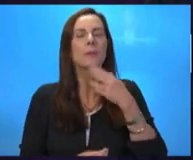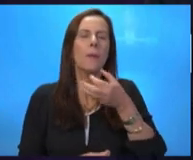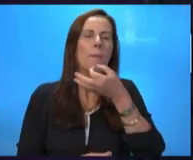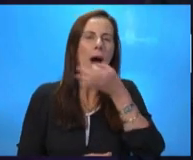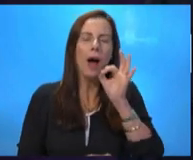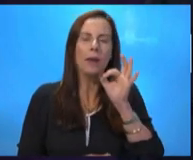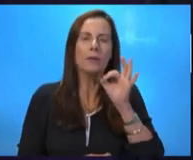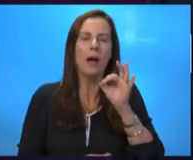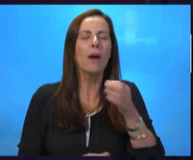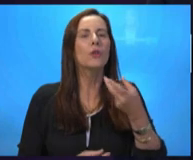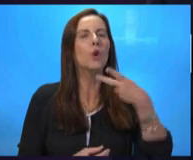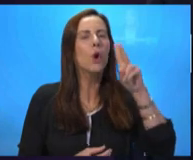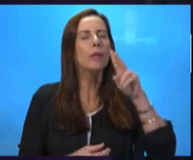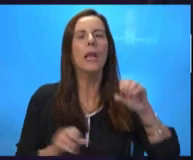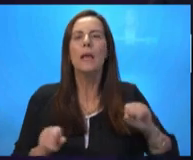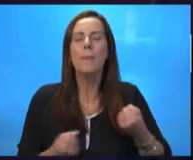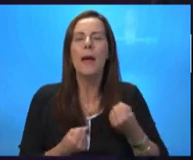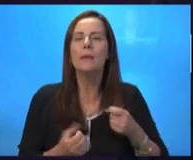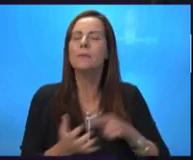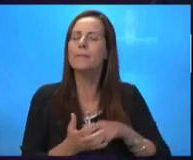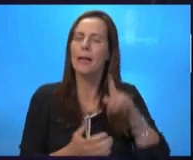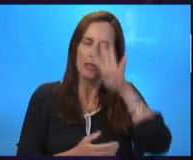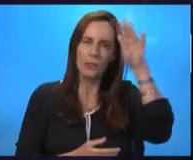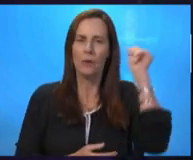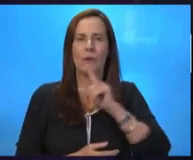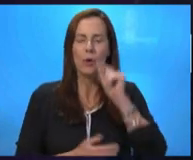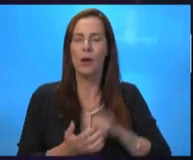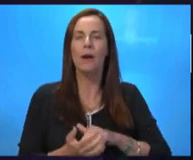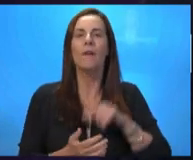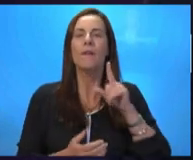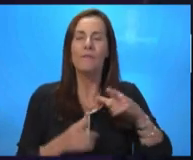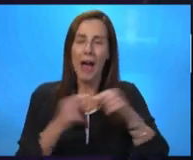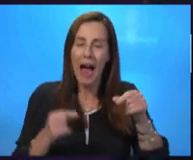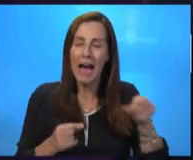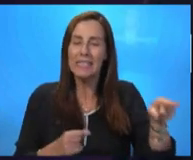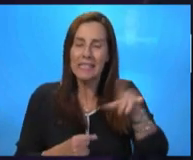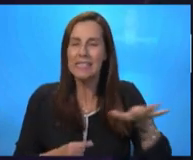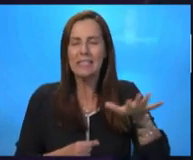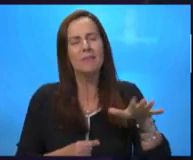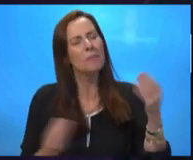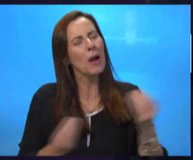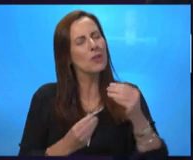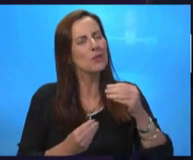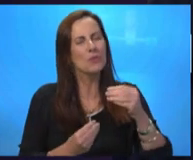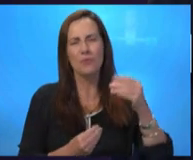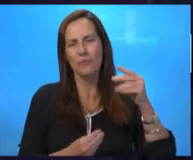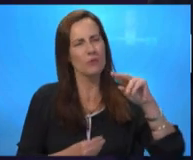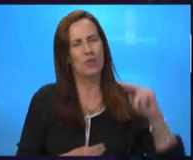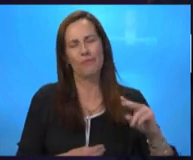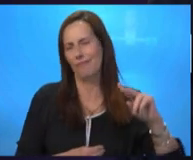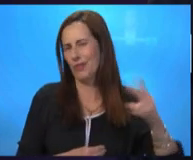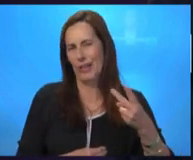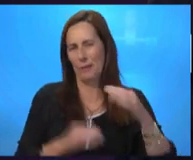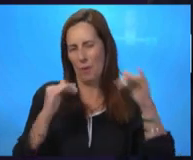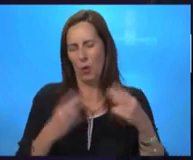את המאמצים בסיכול האיום האיראני מסוריה. ואז הזירה העזתית נחשבת לאיום משני. וכך מסבירים את